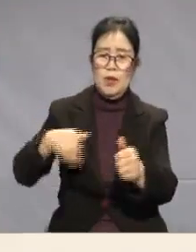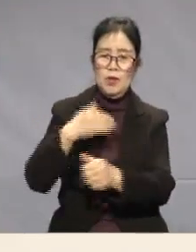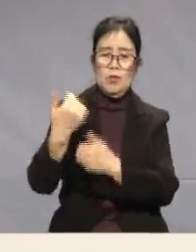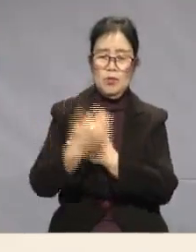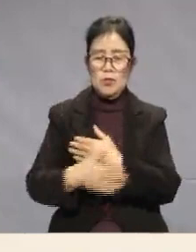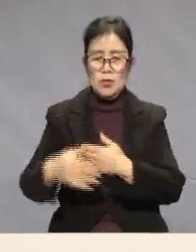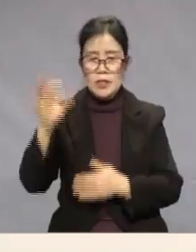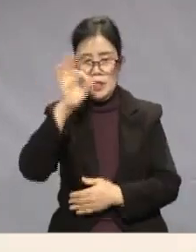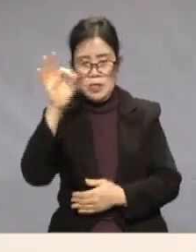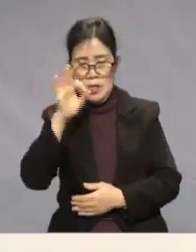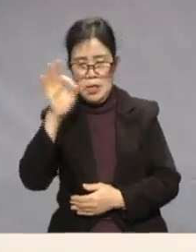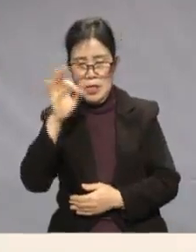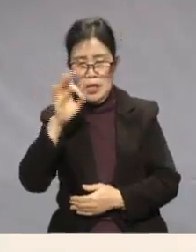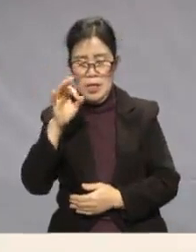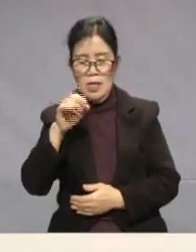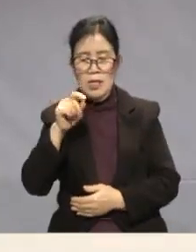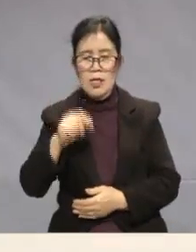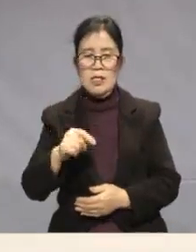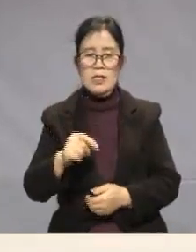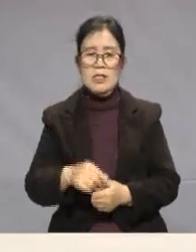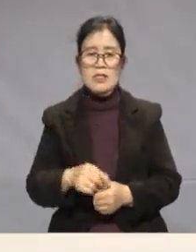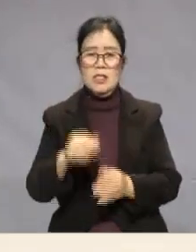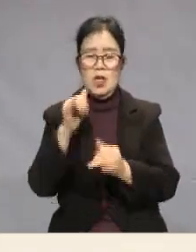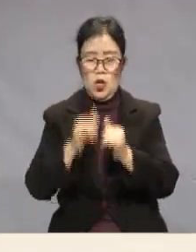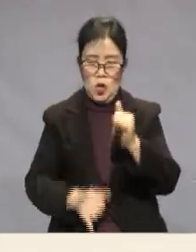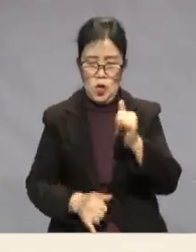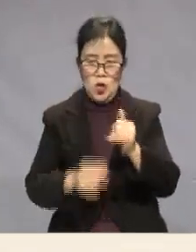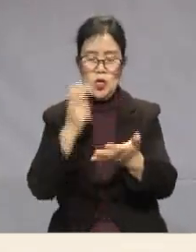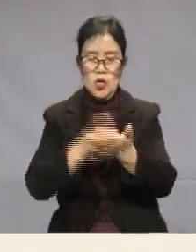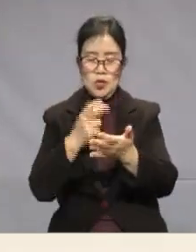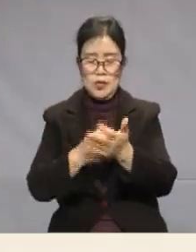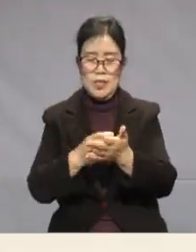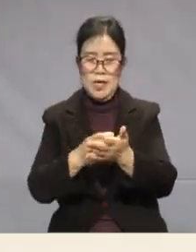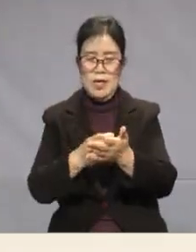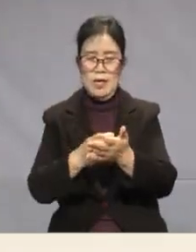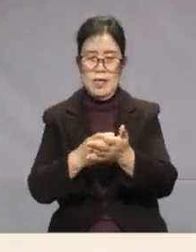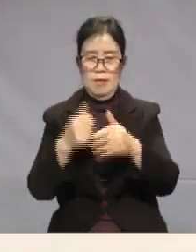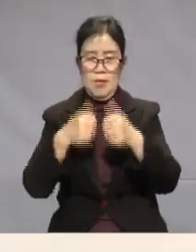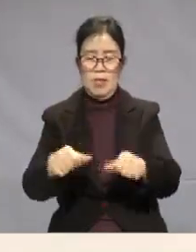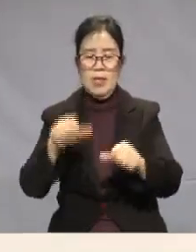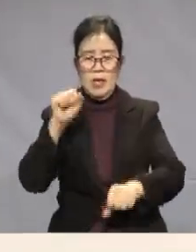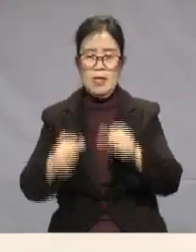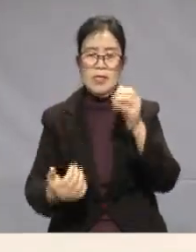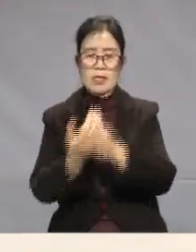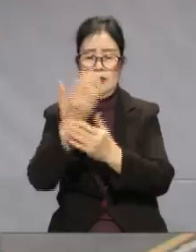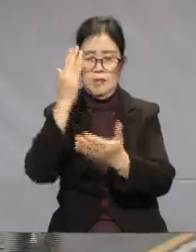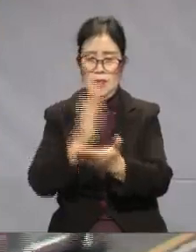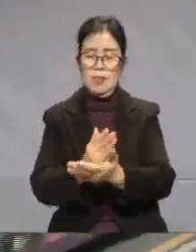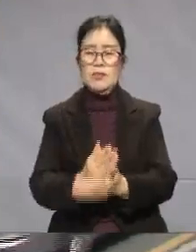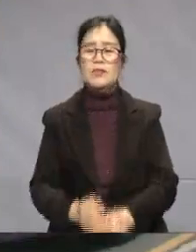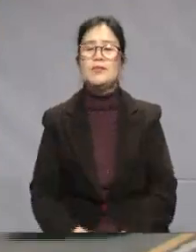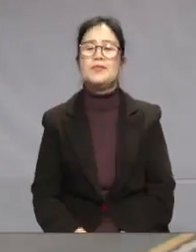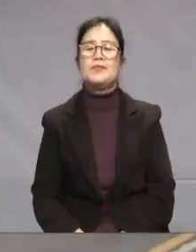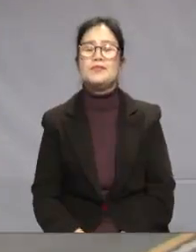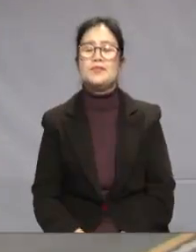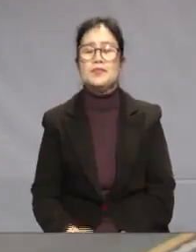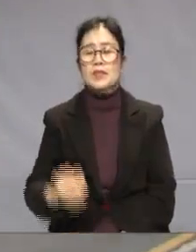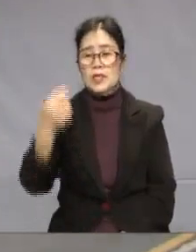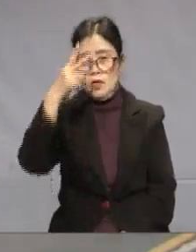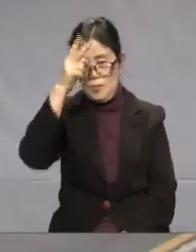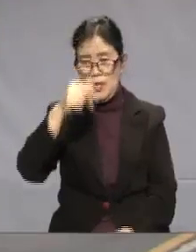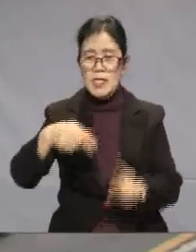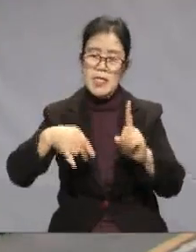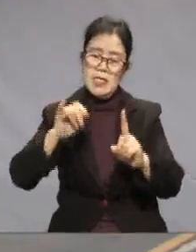몸통을 찾아내어 다시는 이런 헌정 파괴 행위가 생기지 않도록. 검찰은